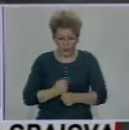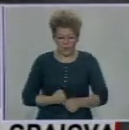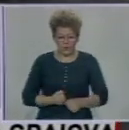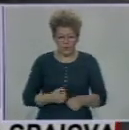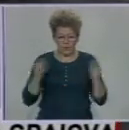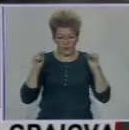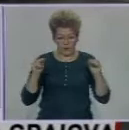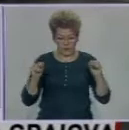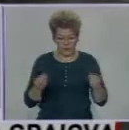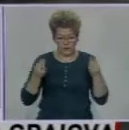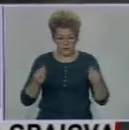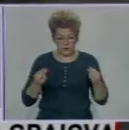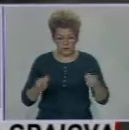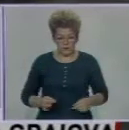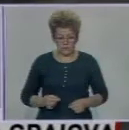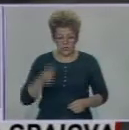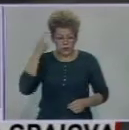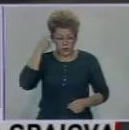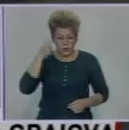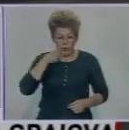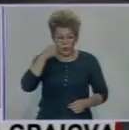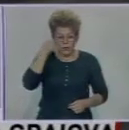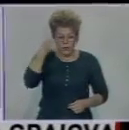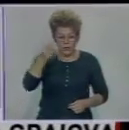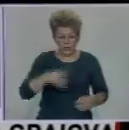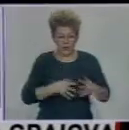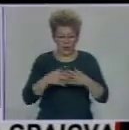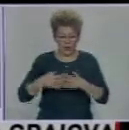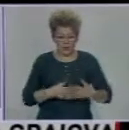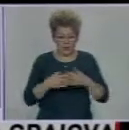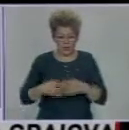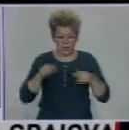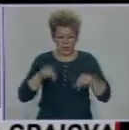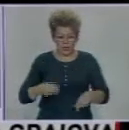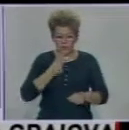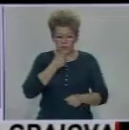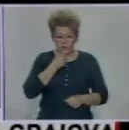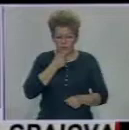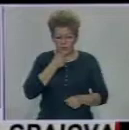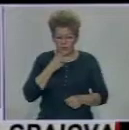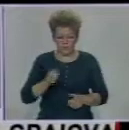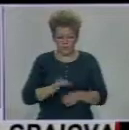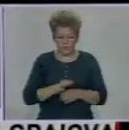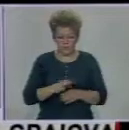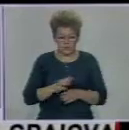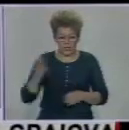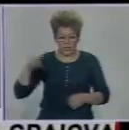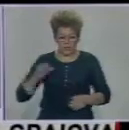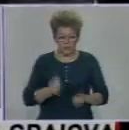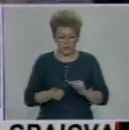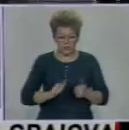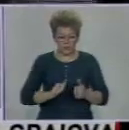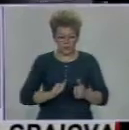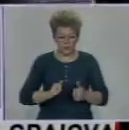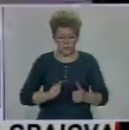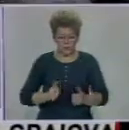vorbitor de limba engleză, deci foarte mult avantaj. Anul acesta, vânzările EcoSport în Europa au totalizat peste